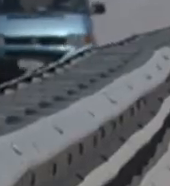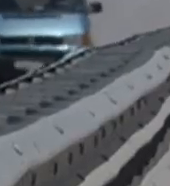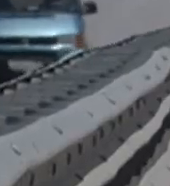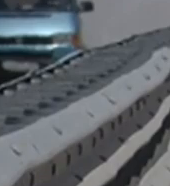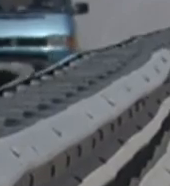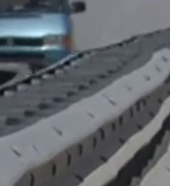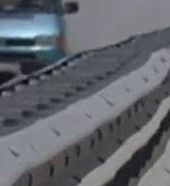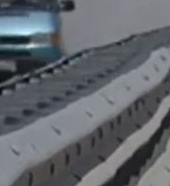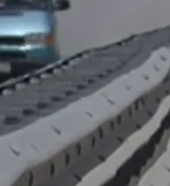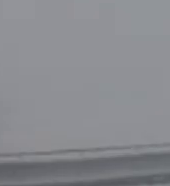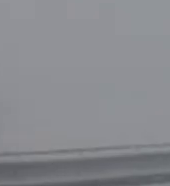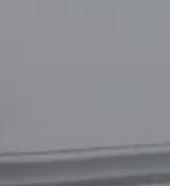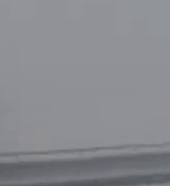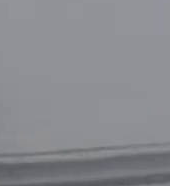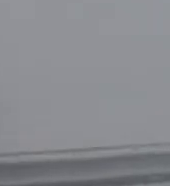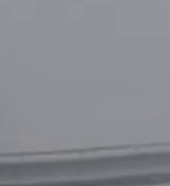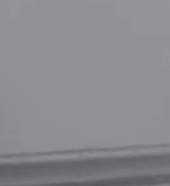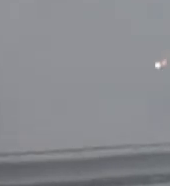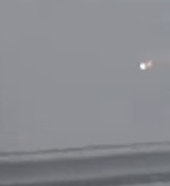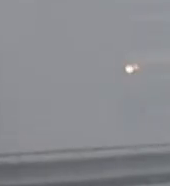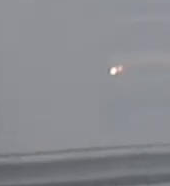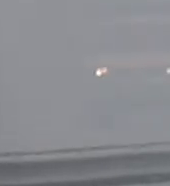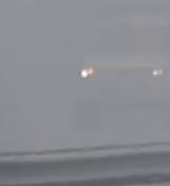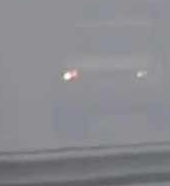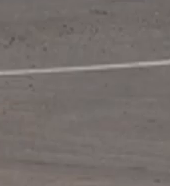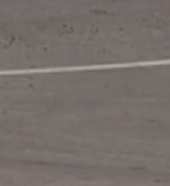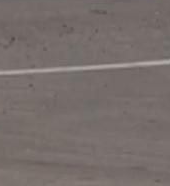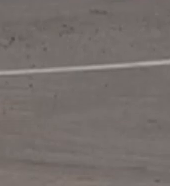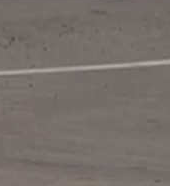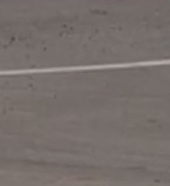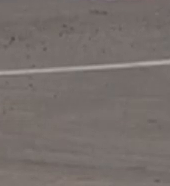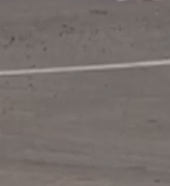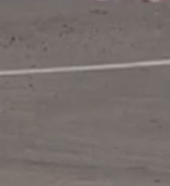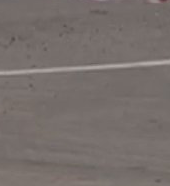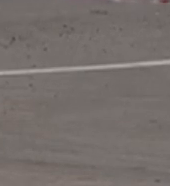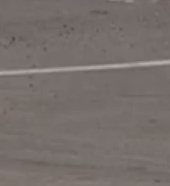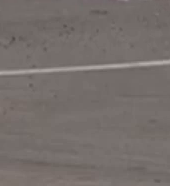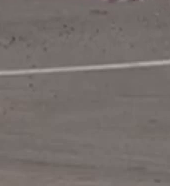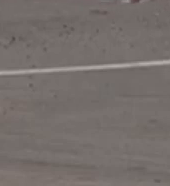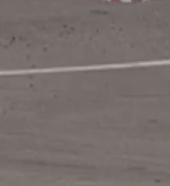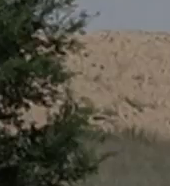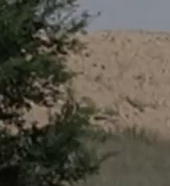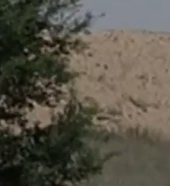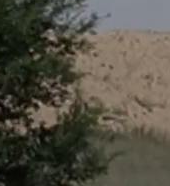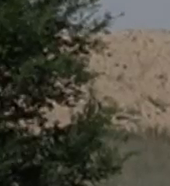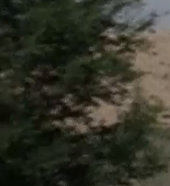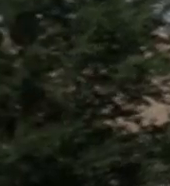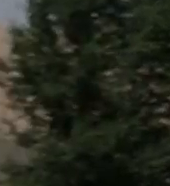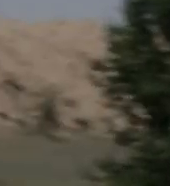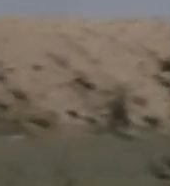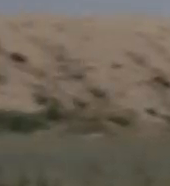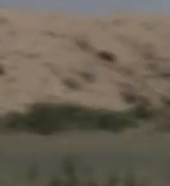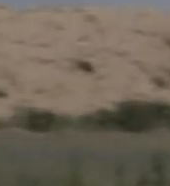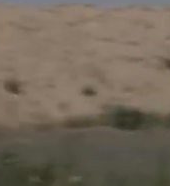Причина возгорания на полигоне все еще выясняется. Экспертиза покажет, был ли это поджог или случайное стечение обстоятельств. Тем не менее,